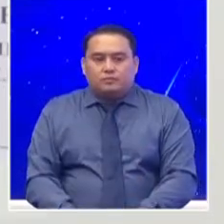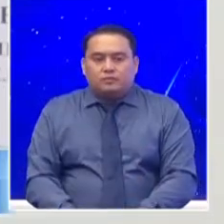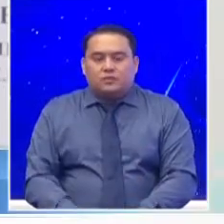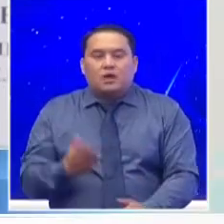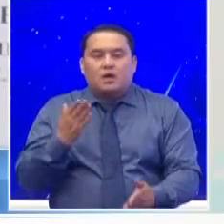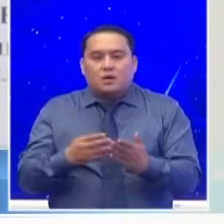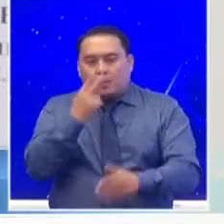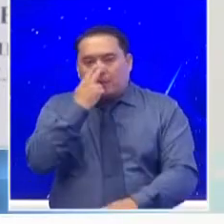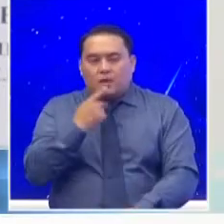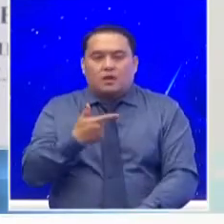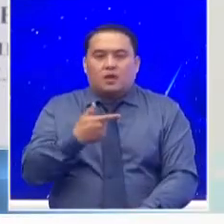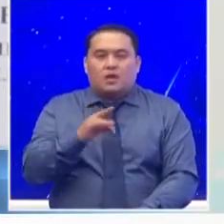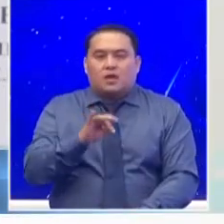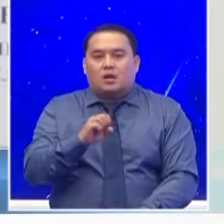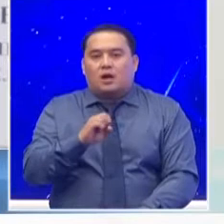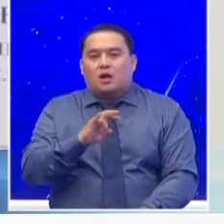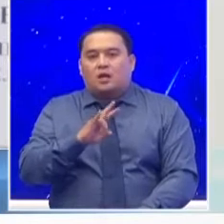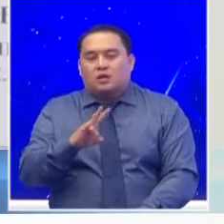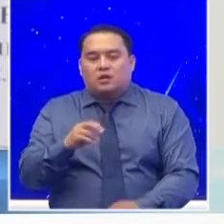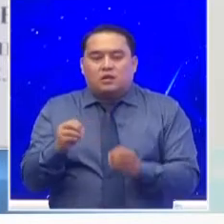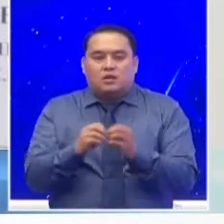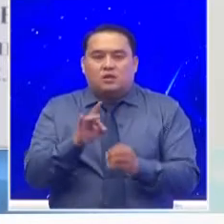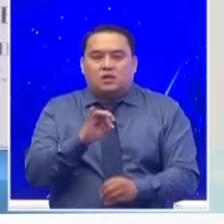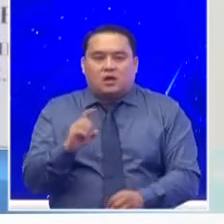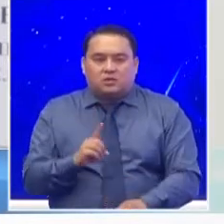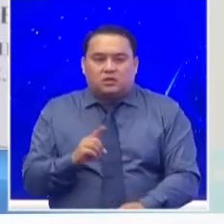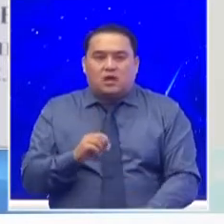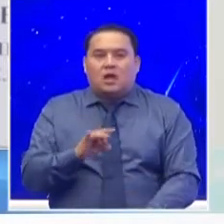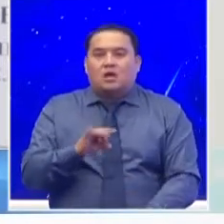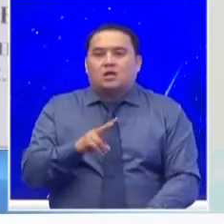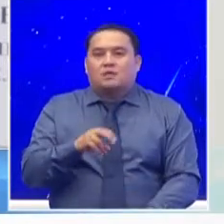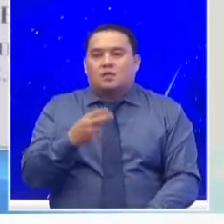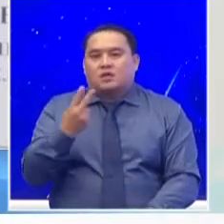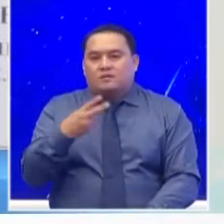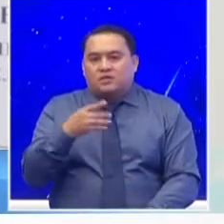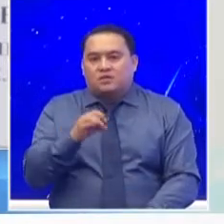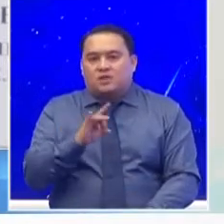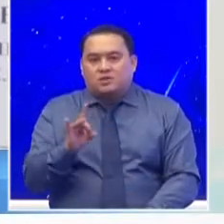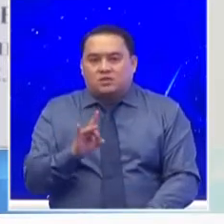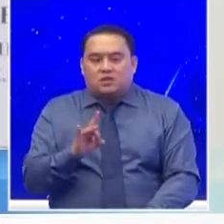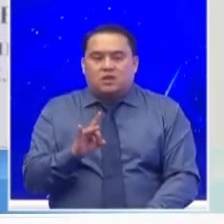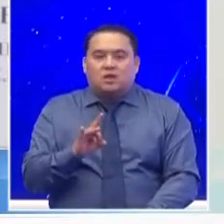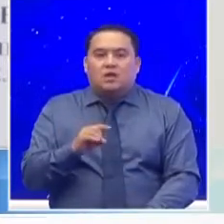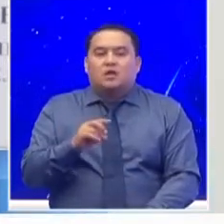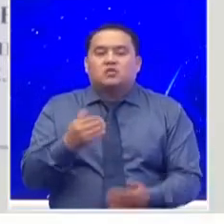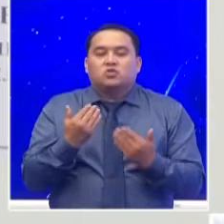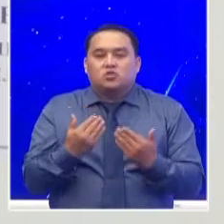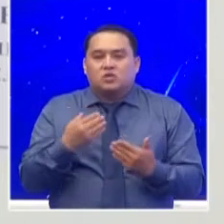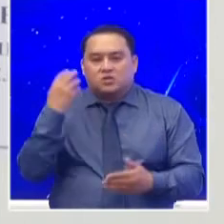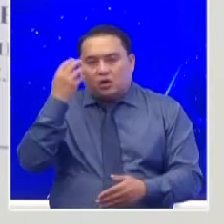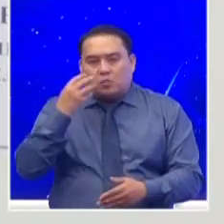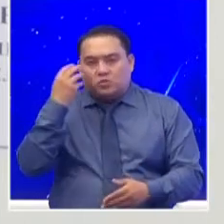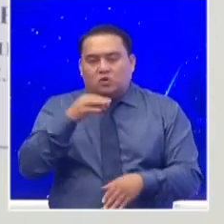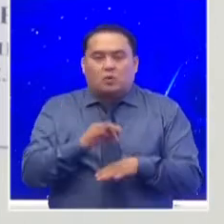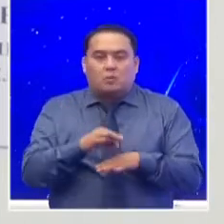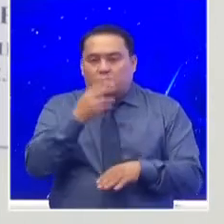Если привыкание к героину появляется после 10-го раза, а каннабиноидам на 20-30-й раз, в синтетических наркотиках все иначе.